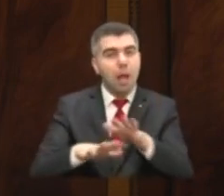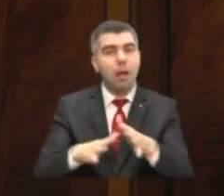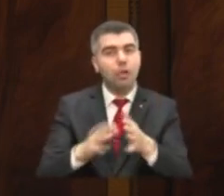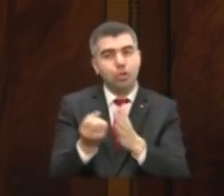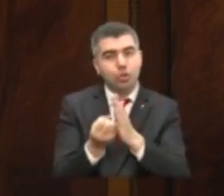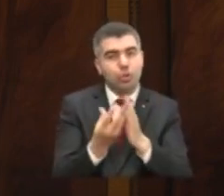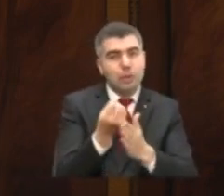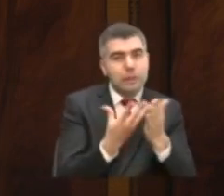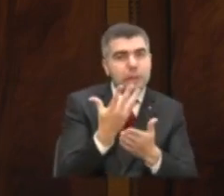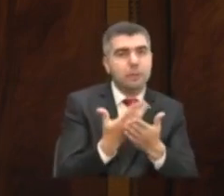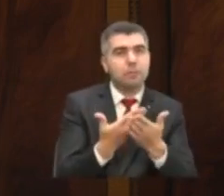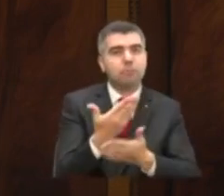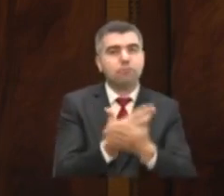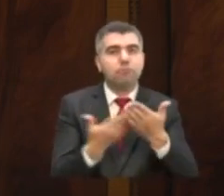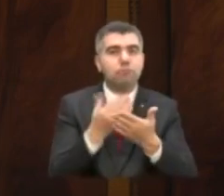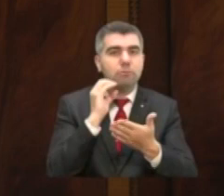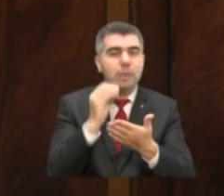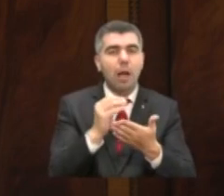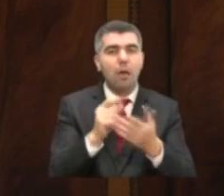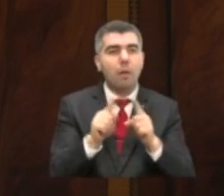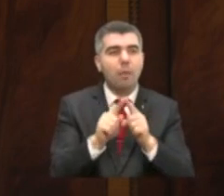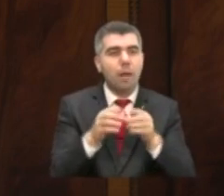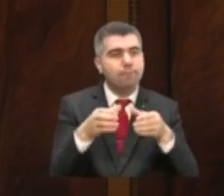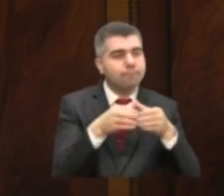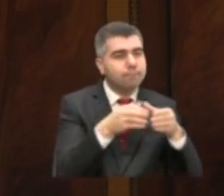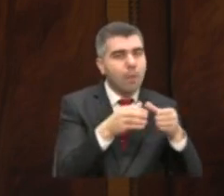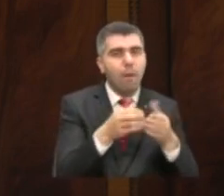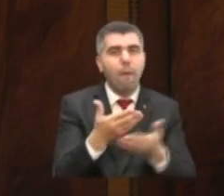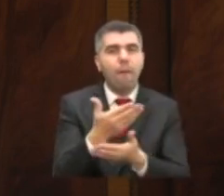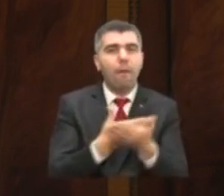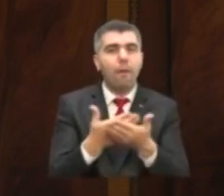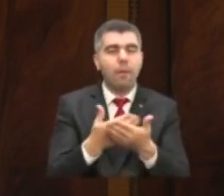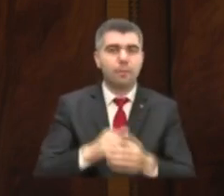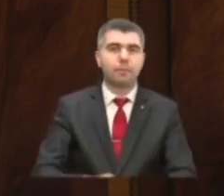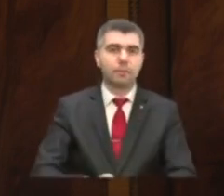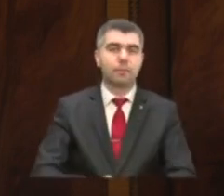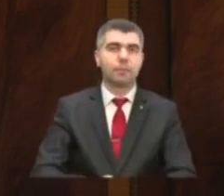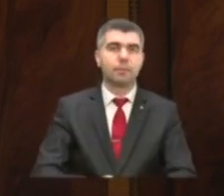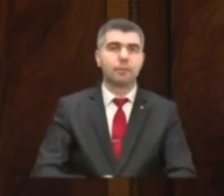ولتطوير وتحسين المقاربات المعتمدة في هذا الشأن.